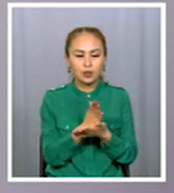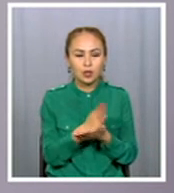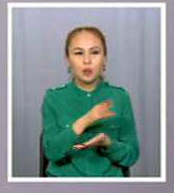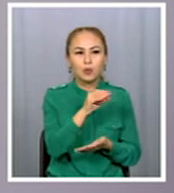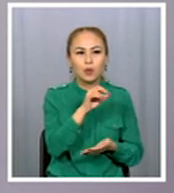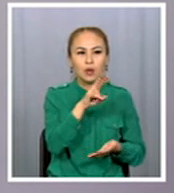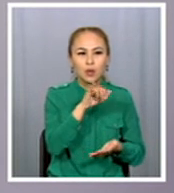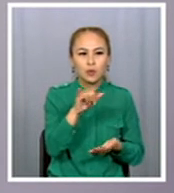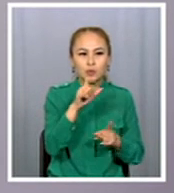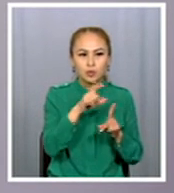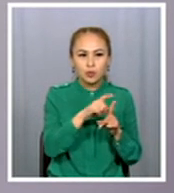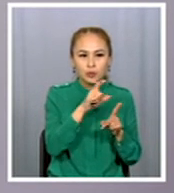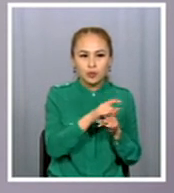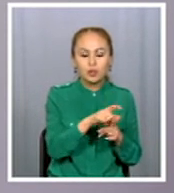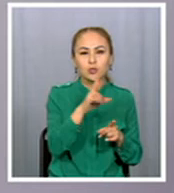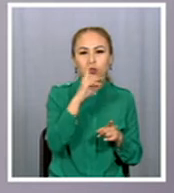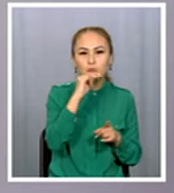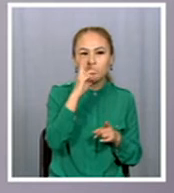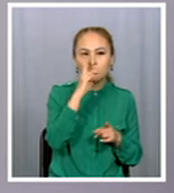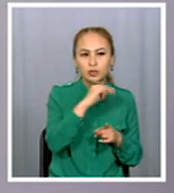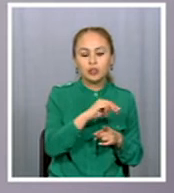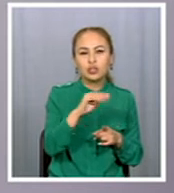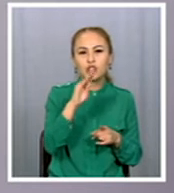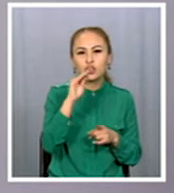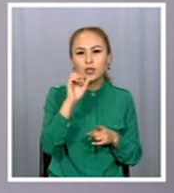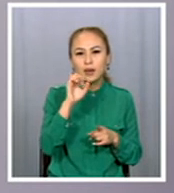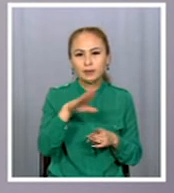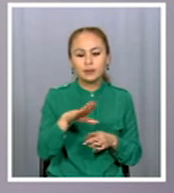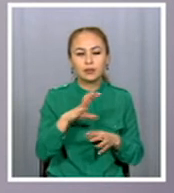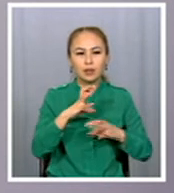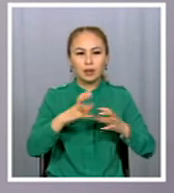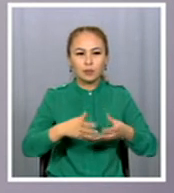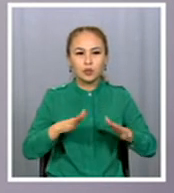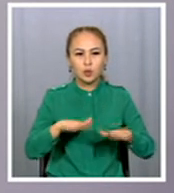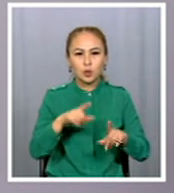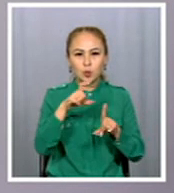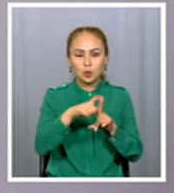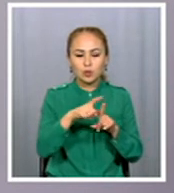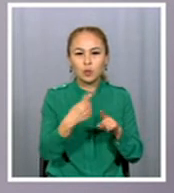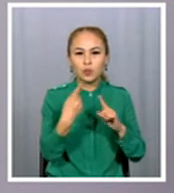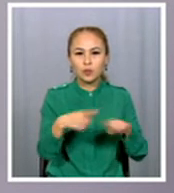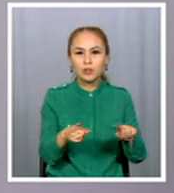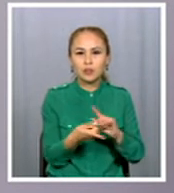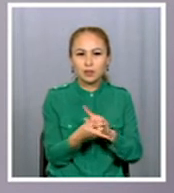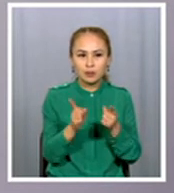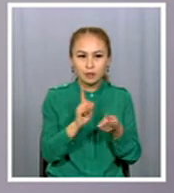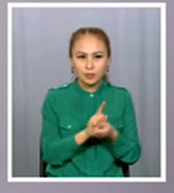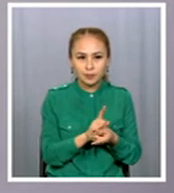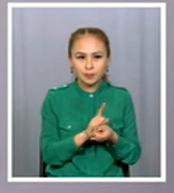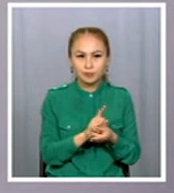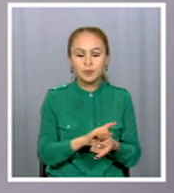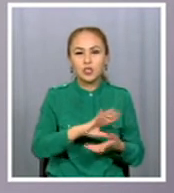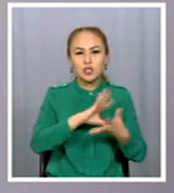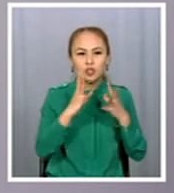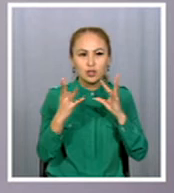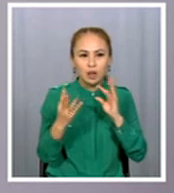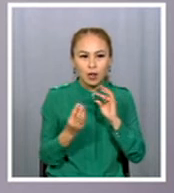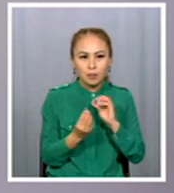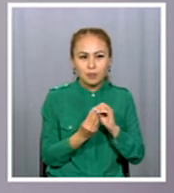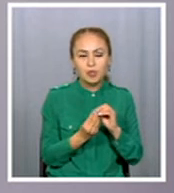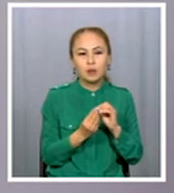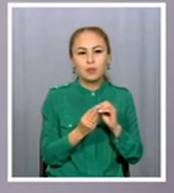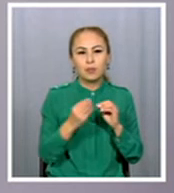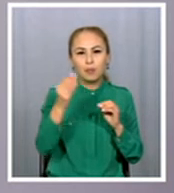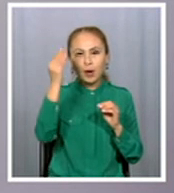сөзде сөйлеуші жат ғаламшарлықтардың сөзін өзгертіп, жалпы мазмұнын